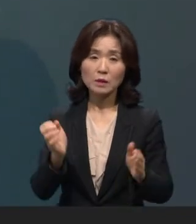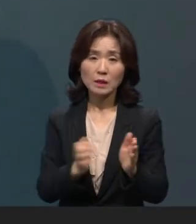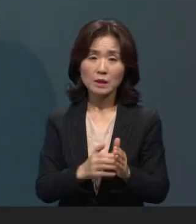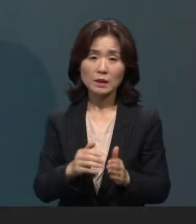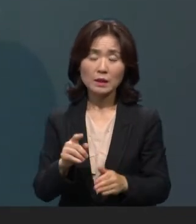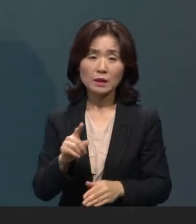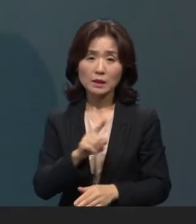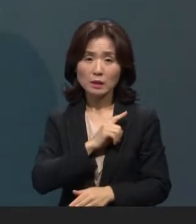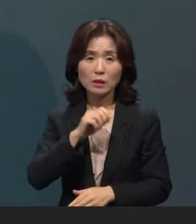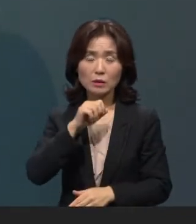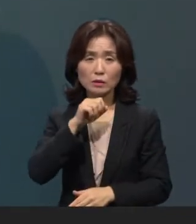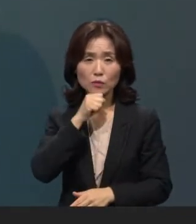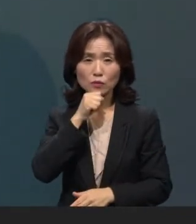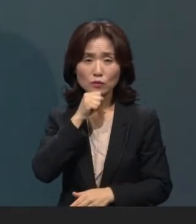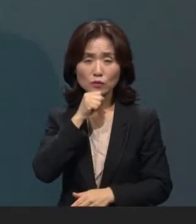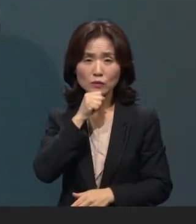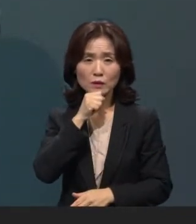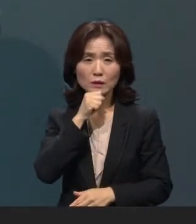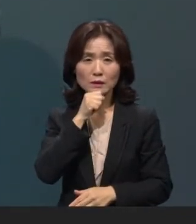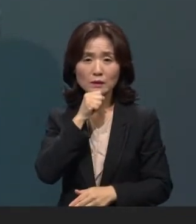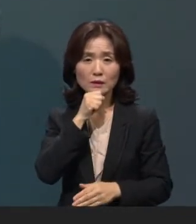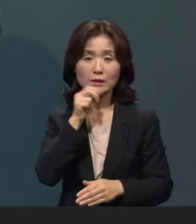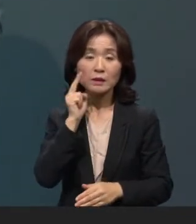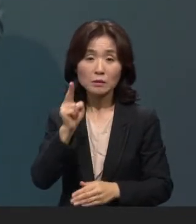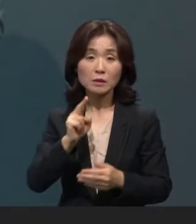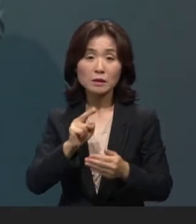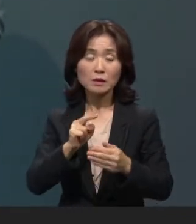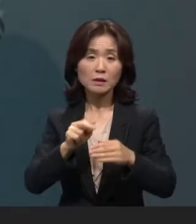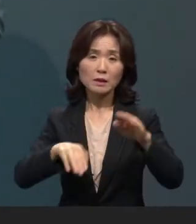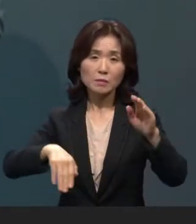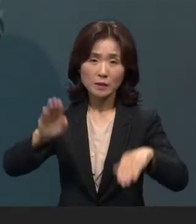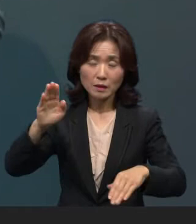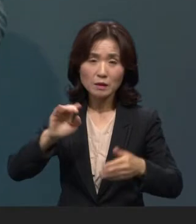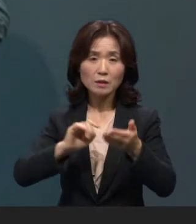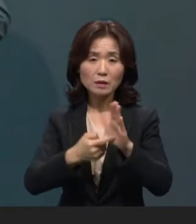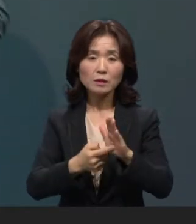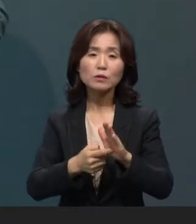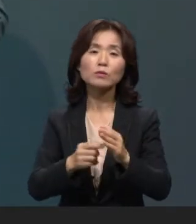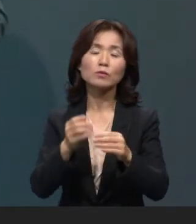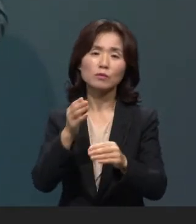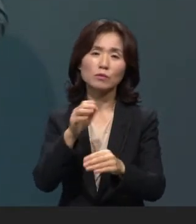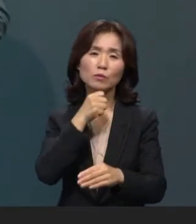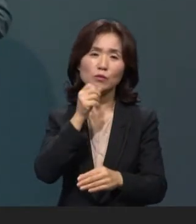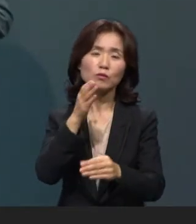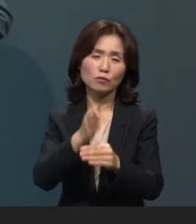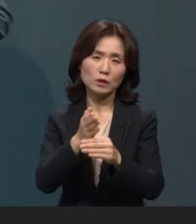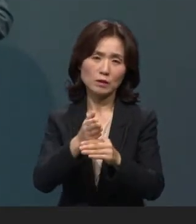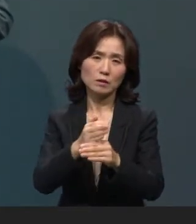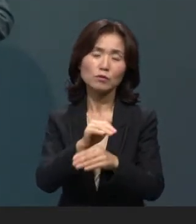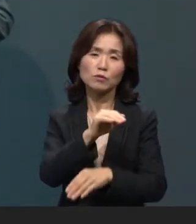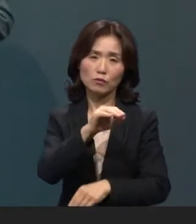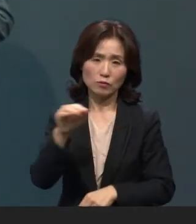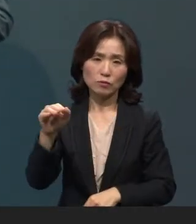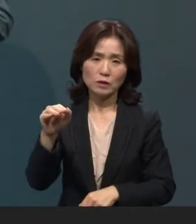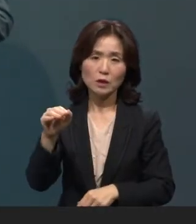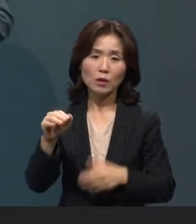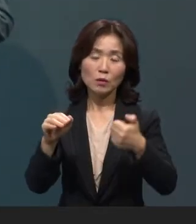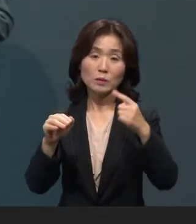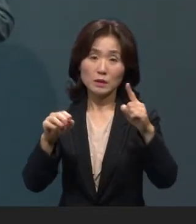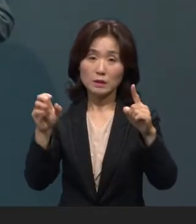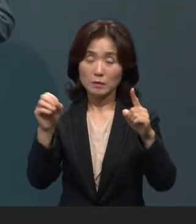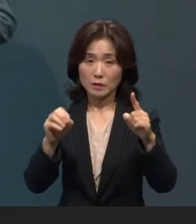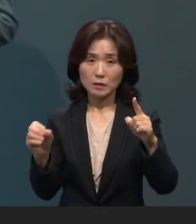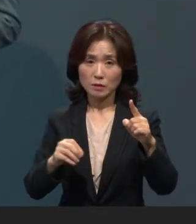중위권 이라고 답한 비율이 51.8% 로 가장 높았습니다 최상의 권과 상위권은